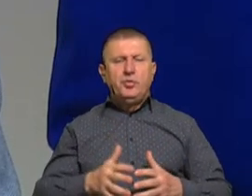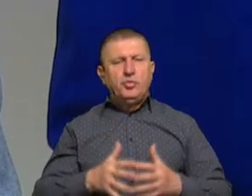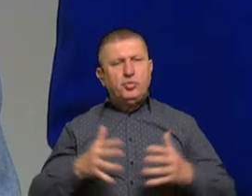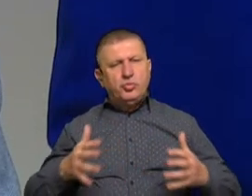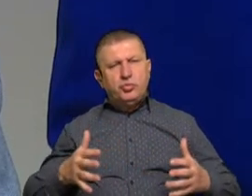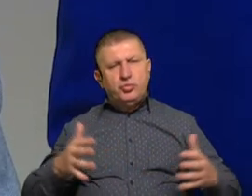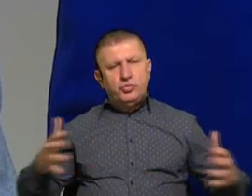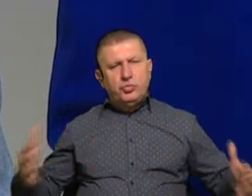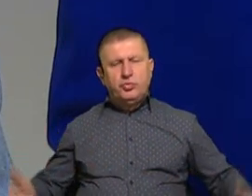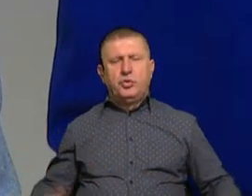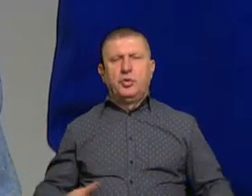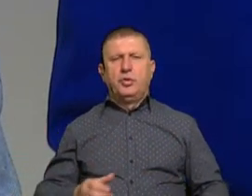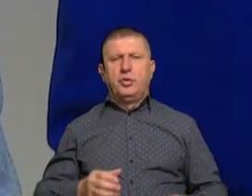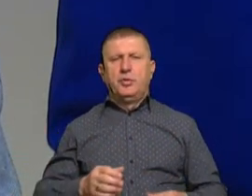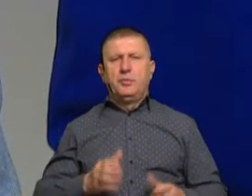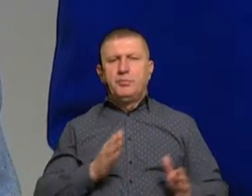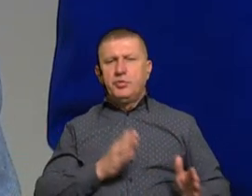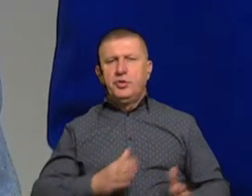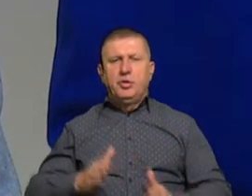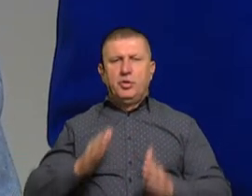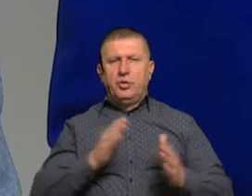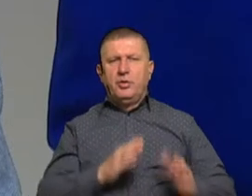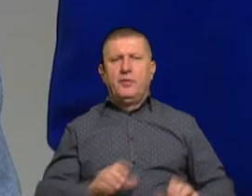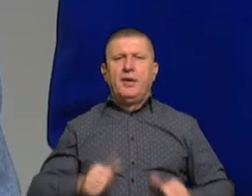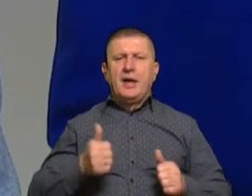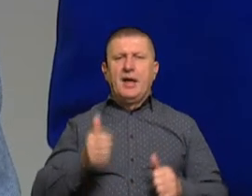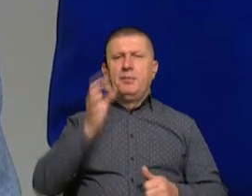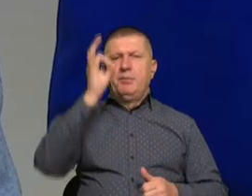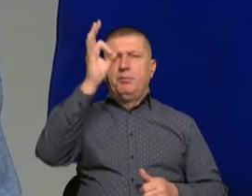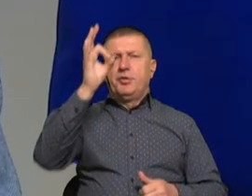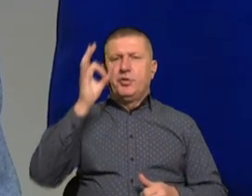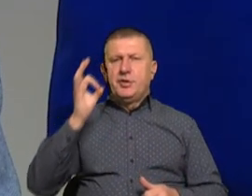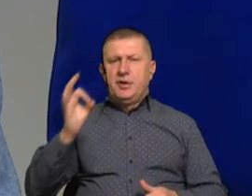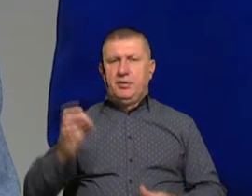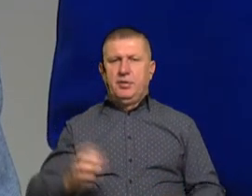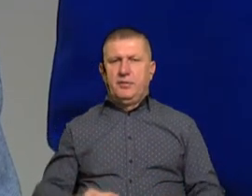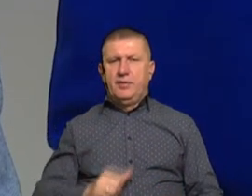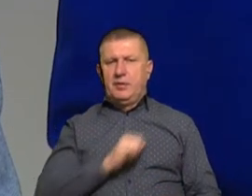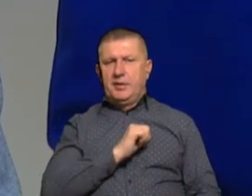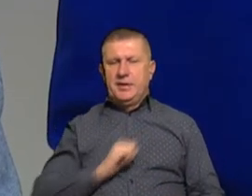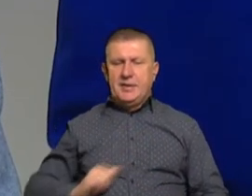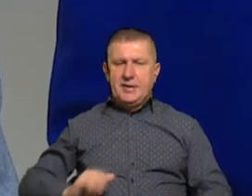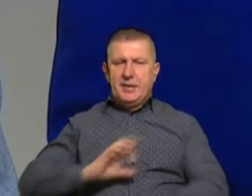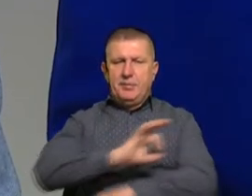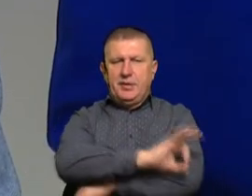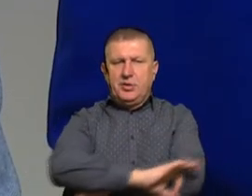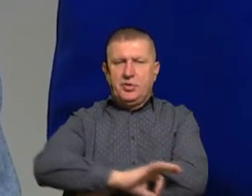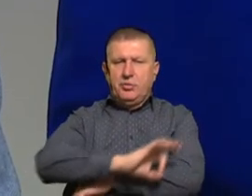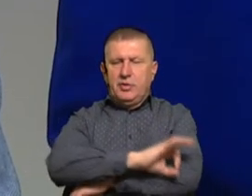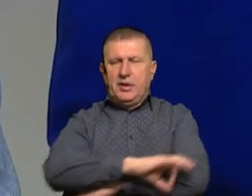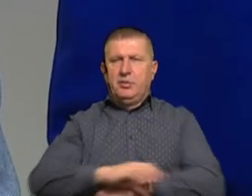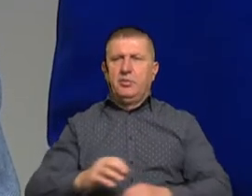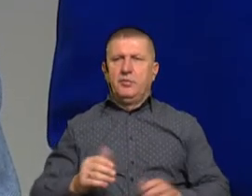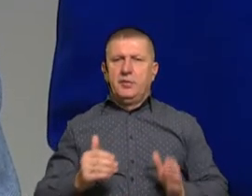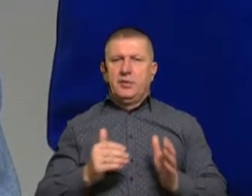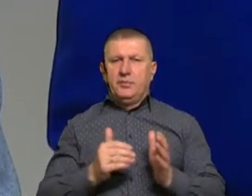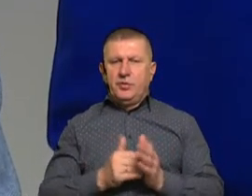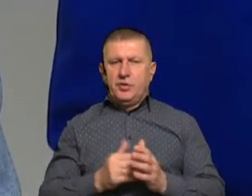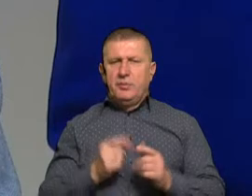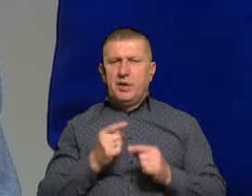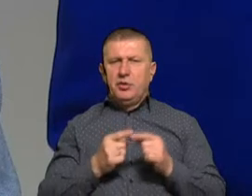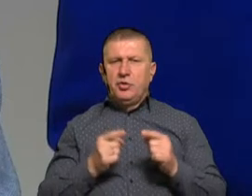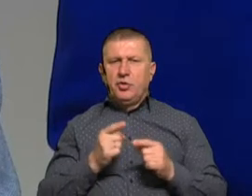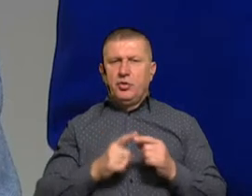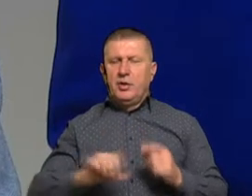szereg różnych zastosowań, które będą procentować. Jeżeli chodzi na przykład o samych studentów, trzeba troszeczkę